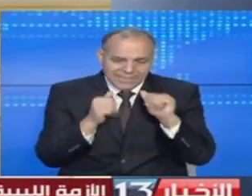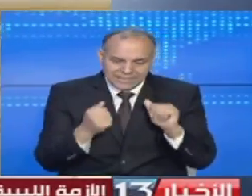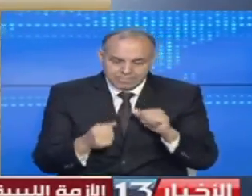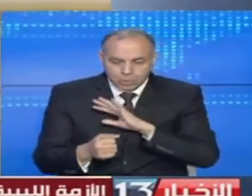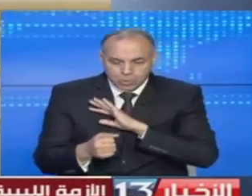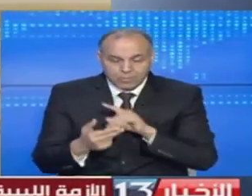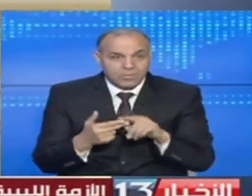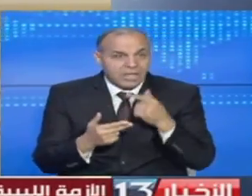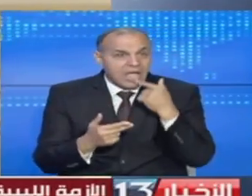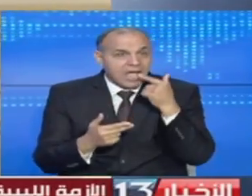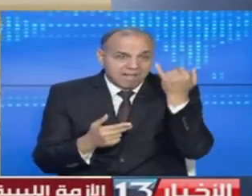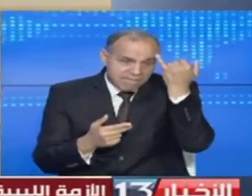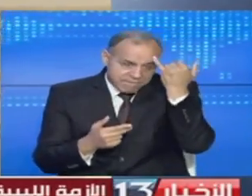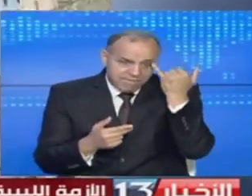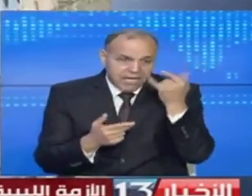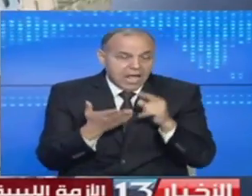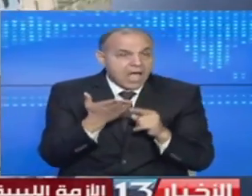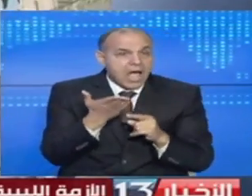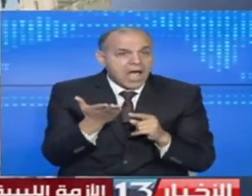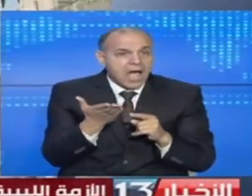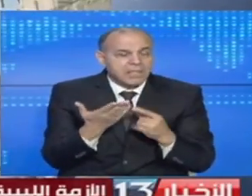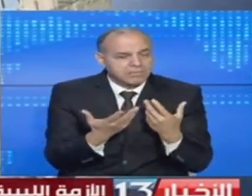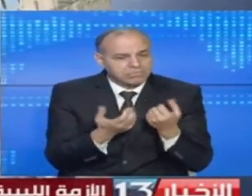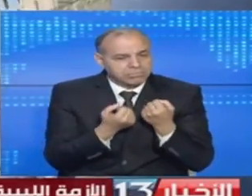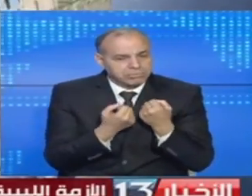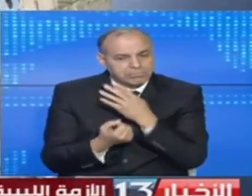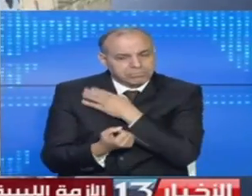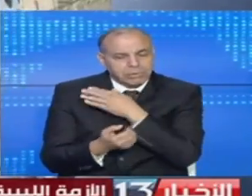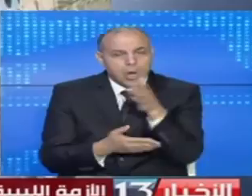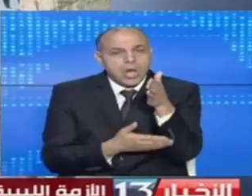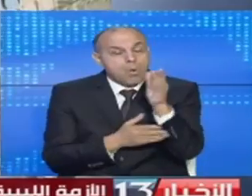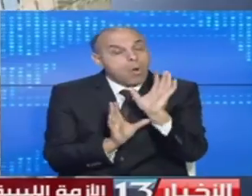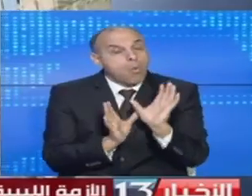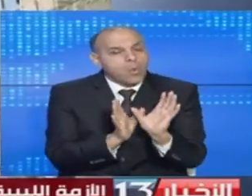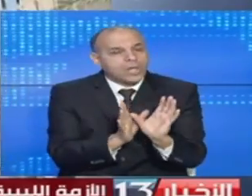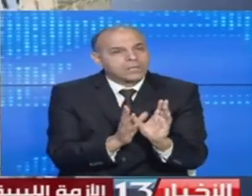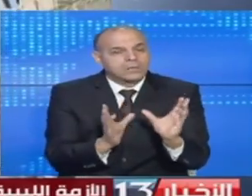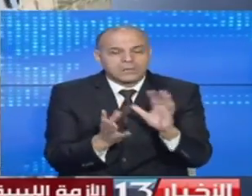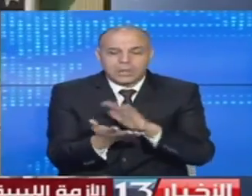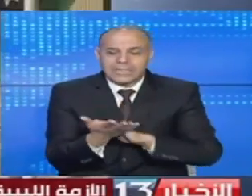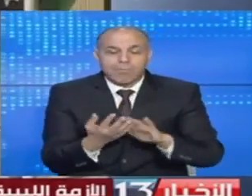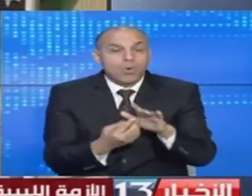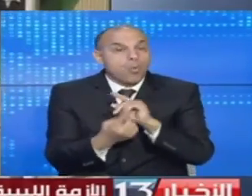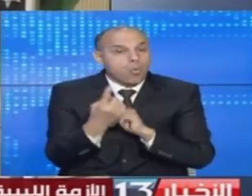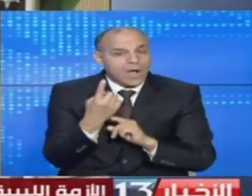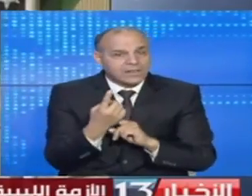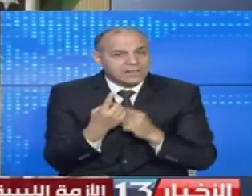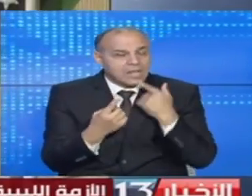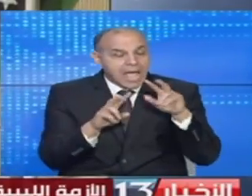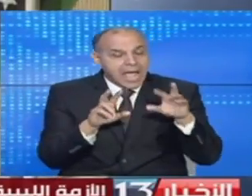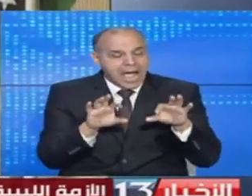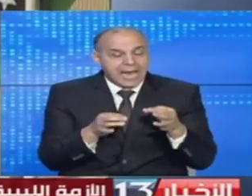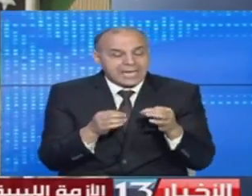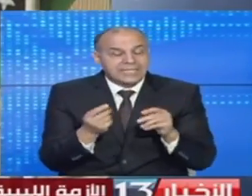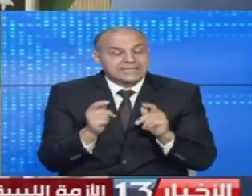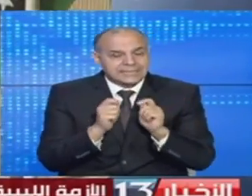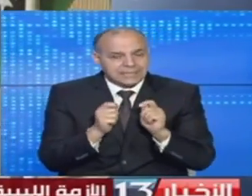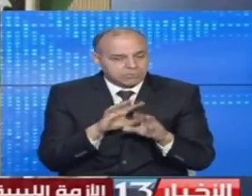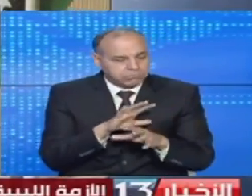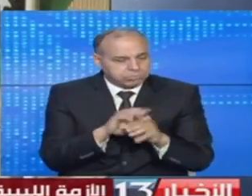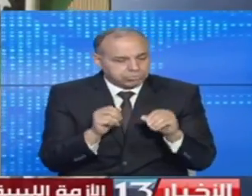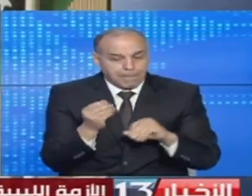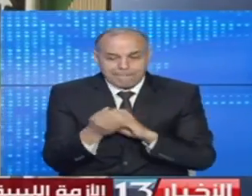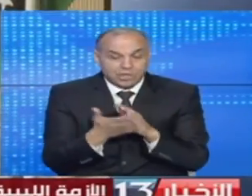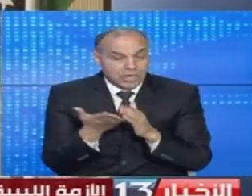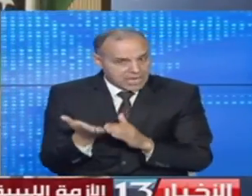وقالت المبادره بالاساس على التمسك بسياده الدوله الليبيه ووحده ترابها و بالحل السياسي كمخرج لازمه